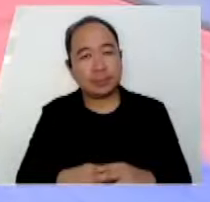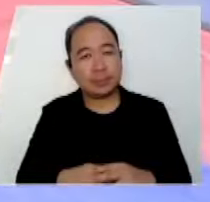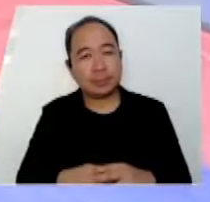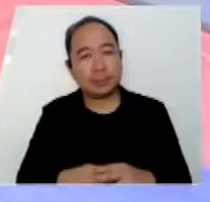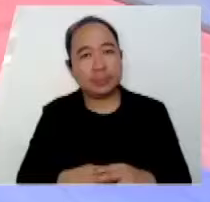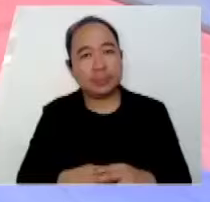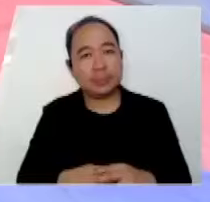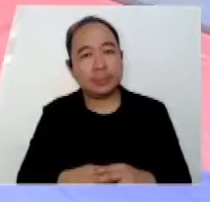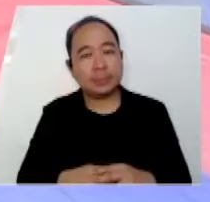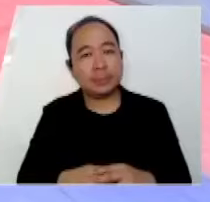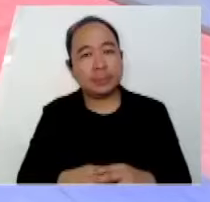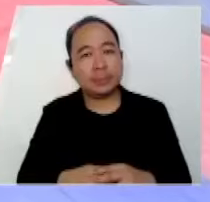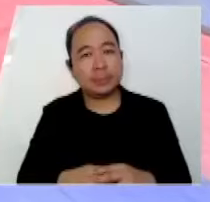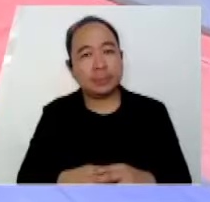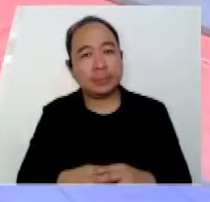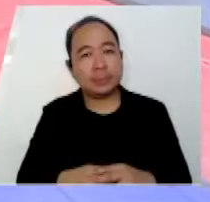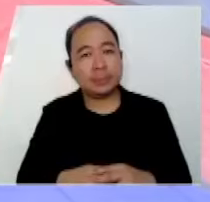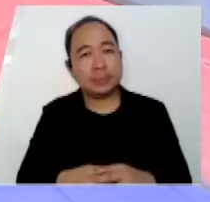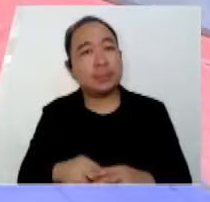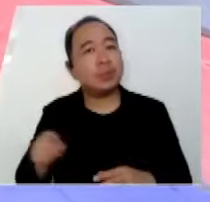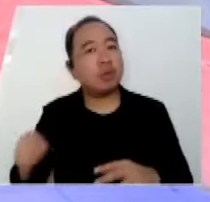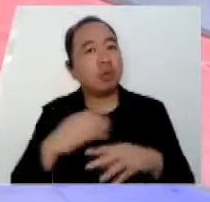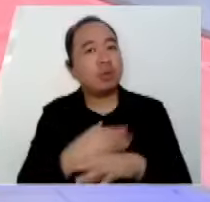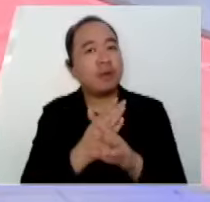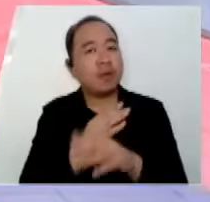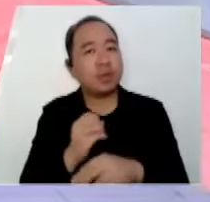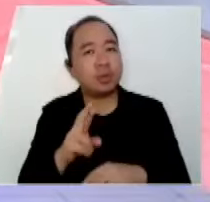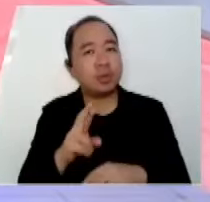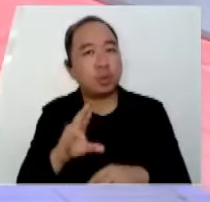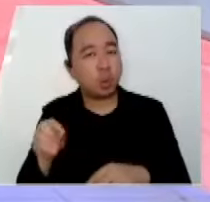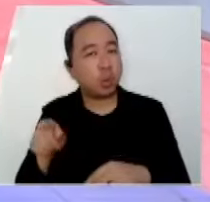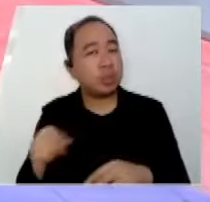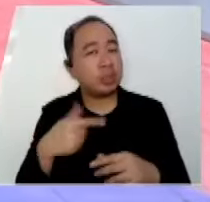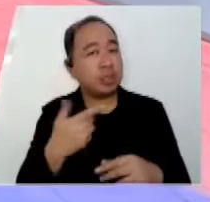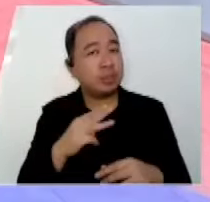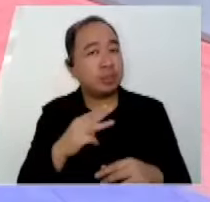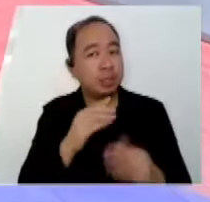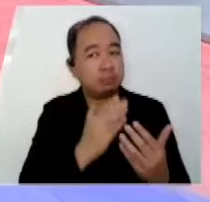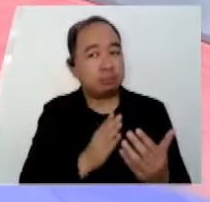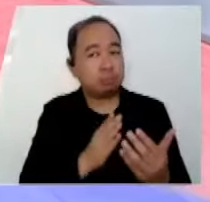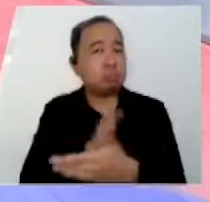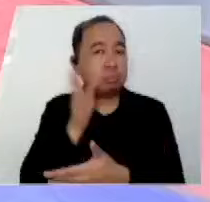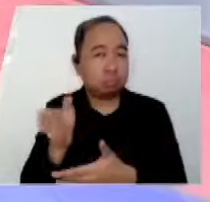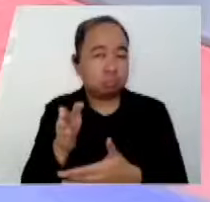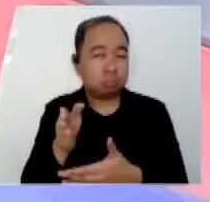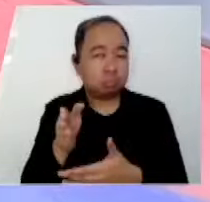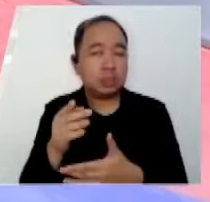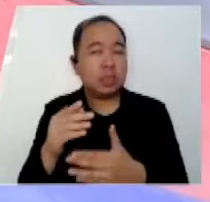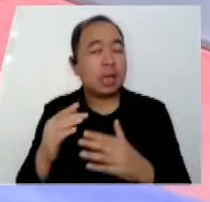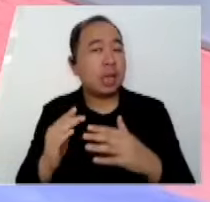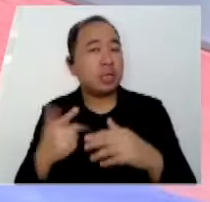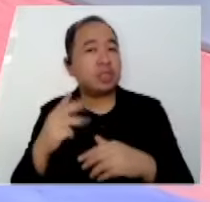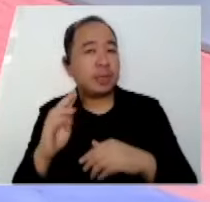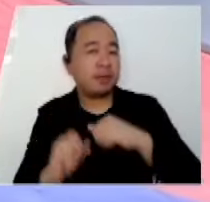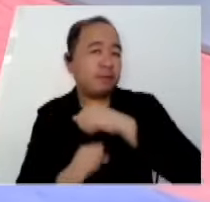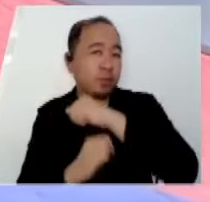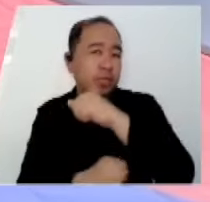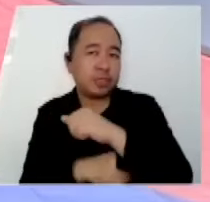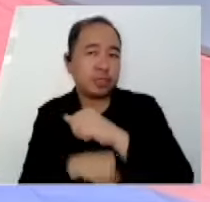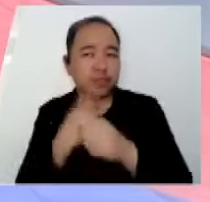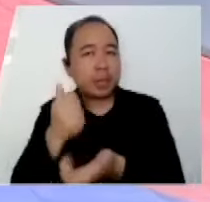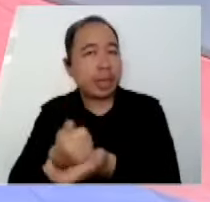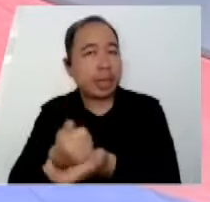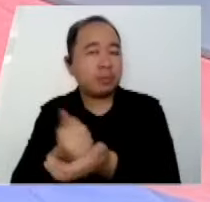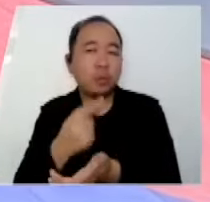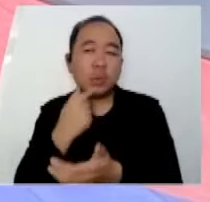Sa bayan ng Nabunturan, sa Davao de Oro naman nagtungo po ang GMA Kapuso Foundation para hatiran ng tulong ang mga kapusong apektado